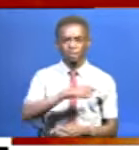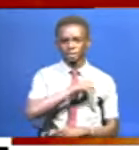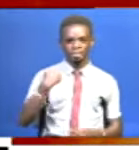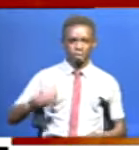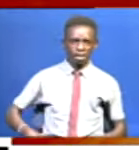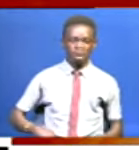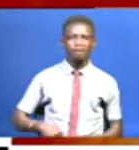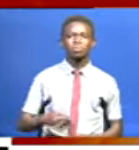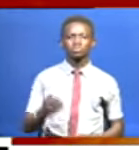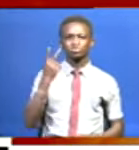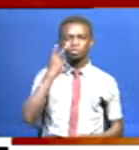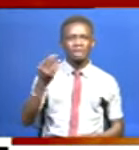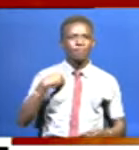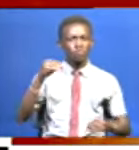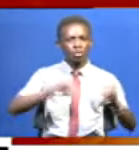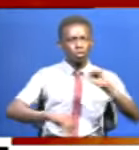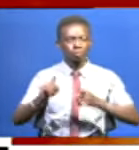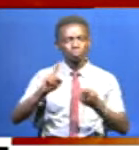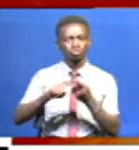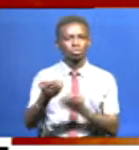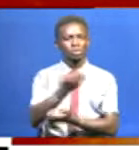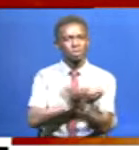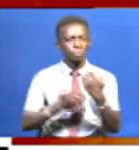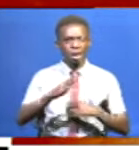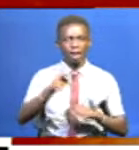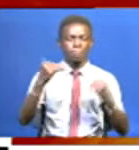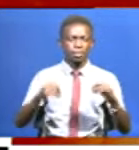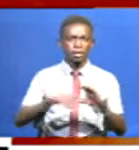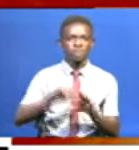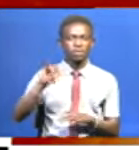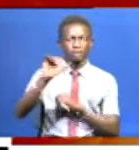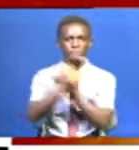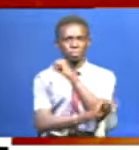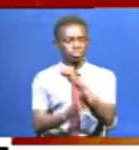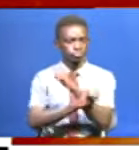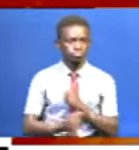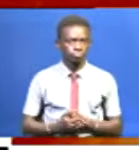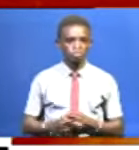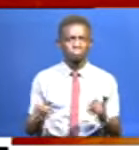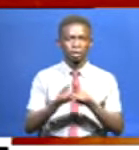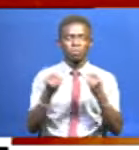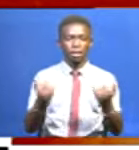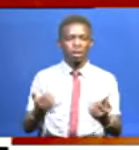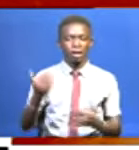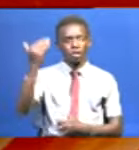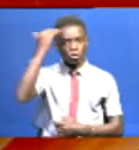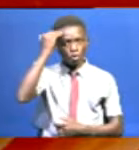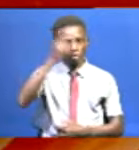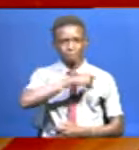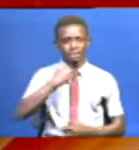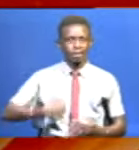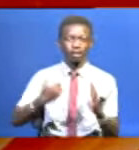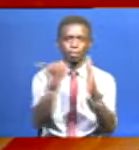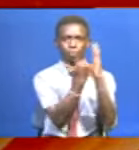umechangia ustawi wa uchumi na michezo nchini humo. Haya hapa makala ya Ifahamu China.